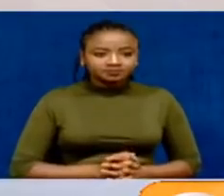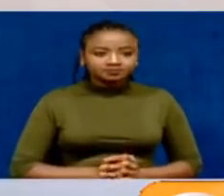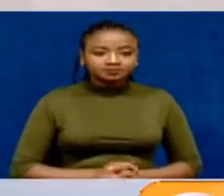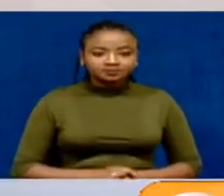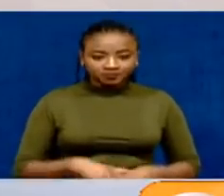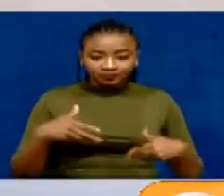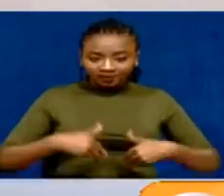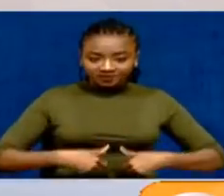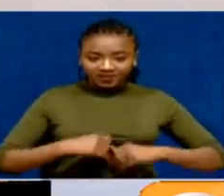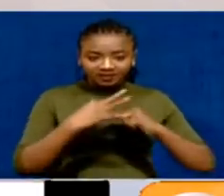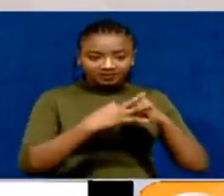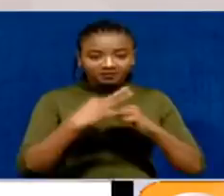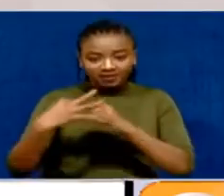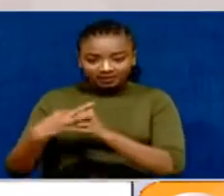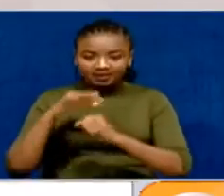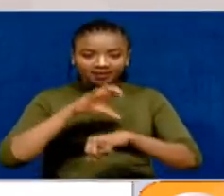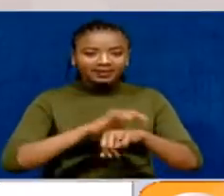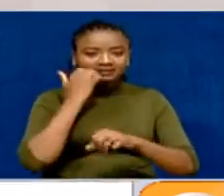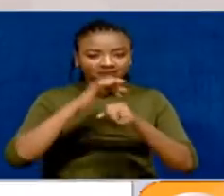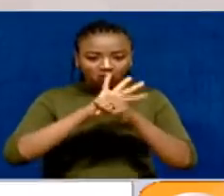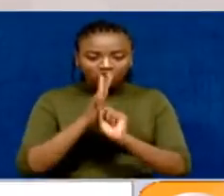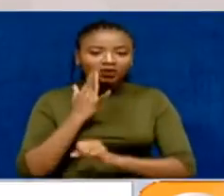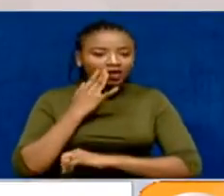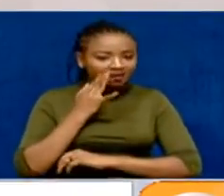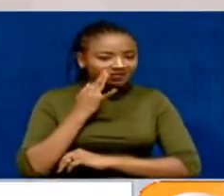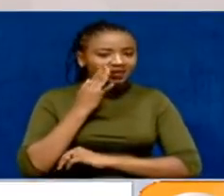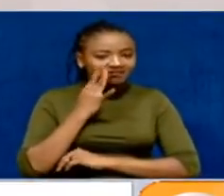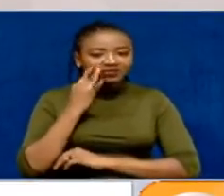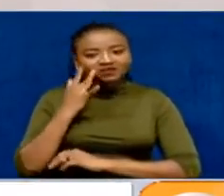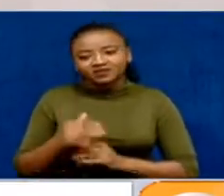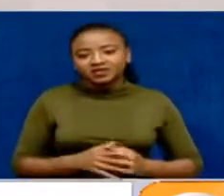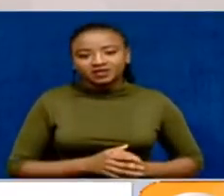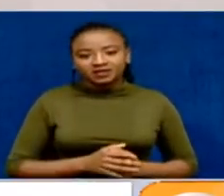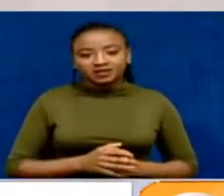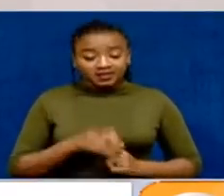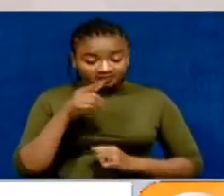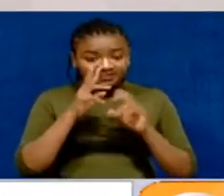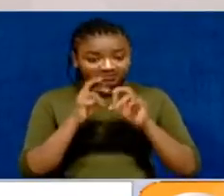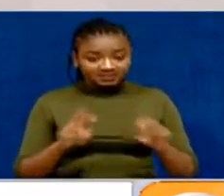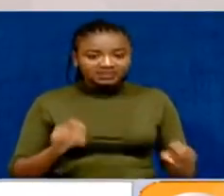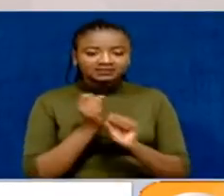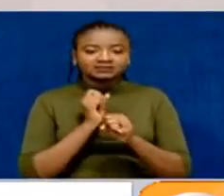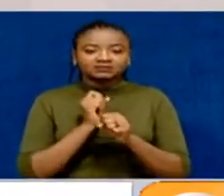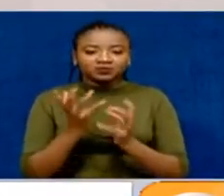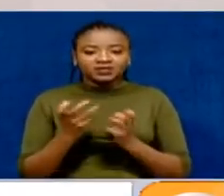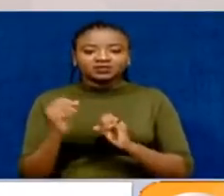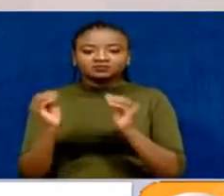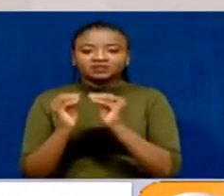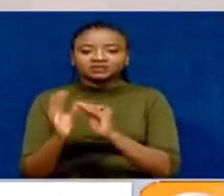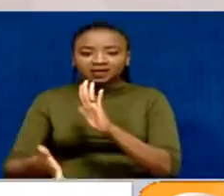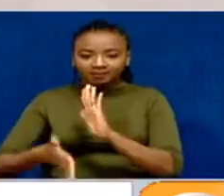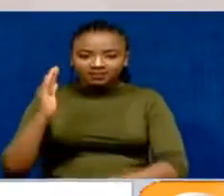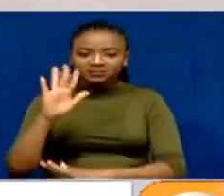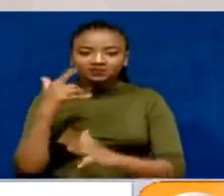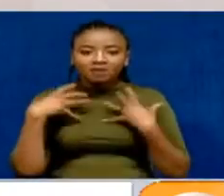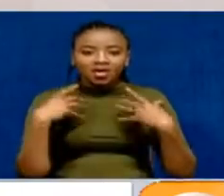Takribani vijana 88 huambukizwa virusi vya ukimwi kila siku humu nchini. Uhalisia huo umesababisha mkutano wa dharura wa wadau katika